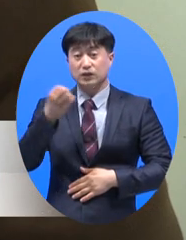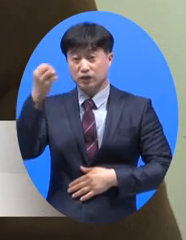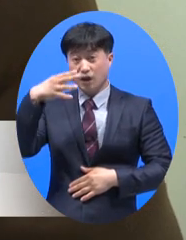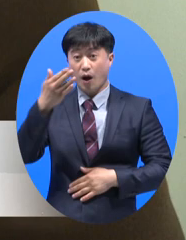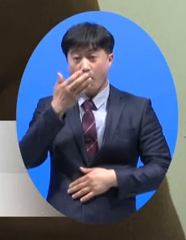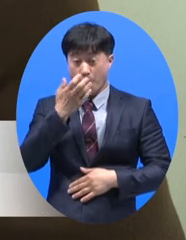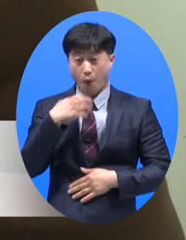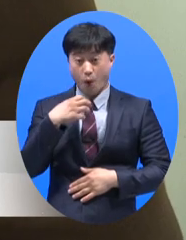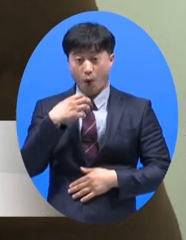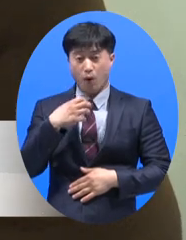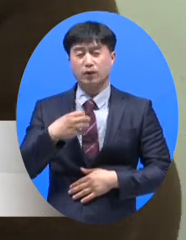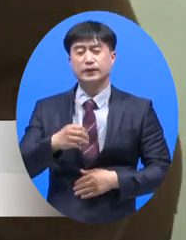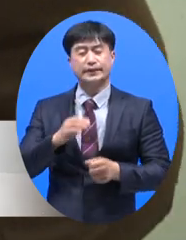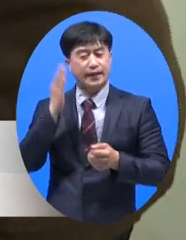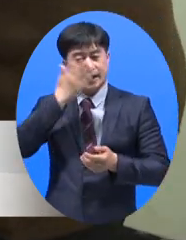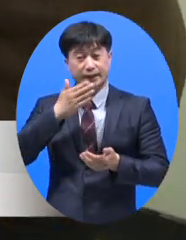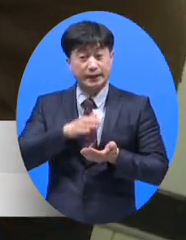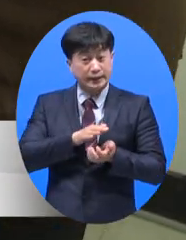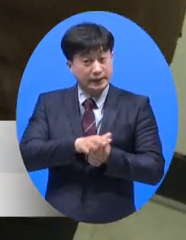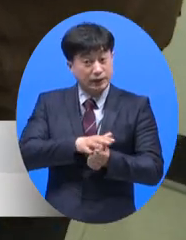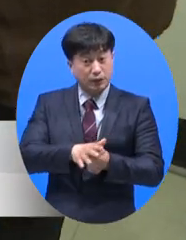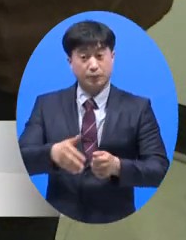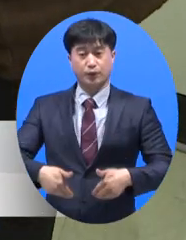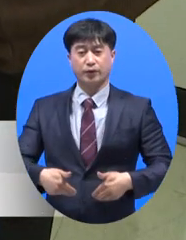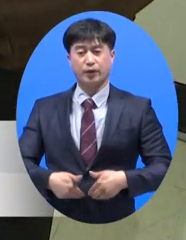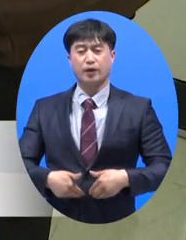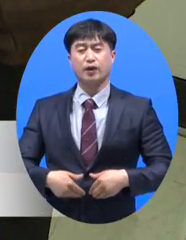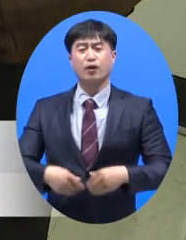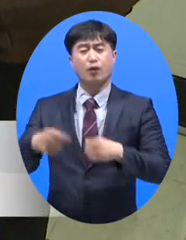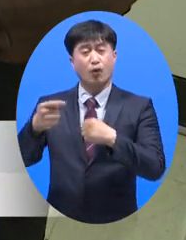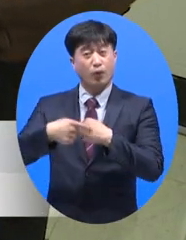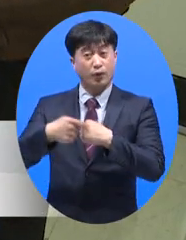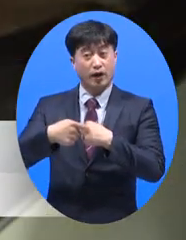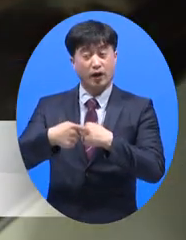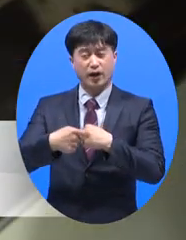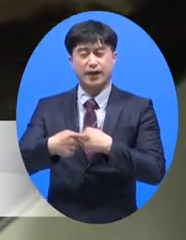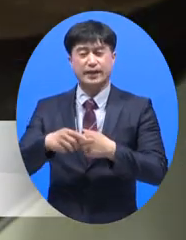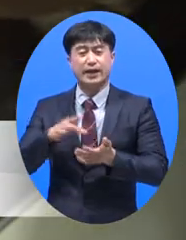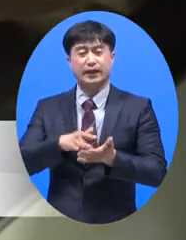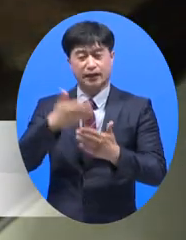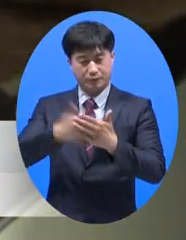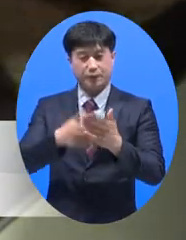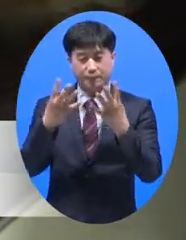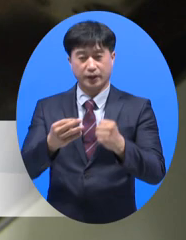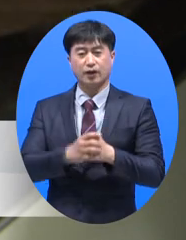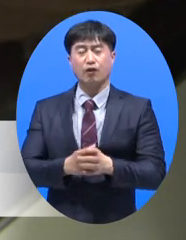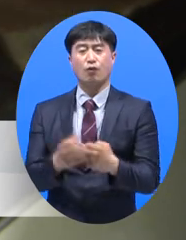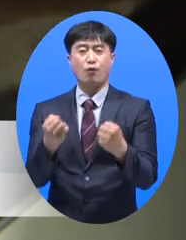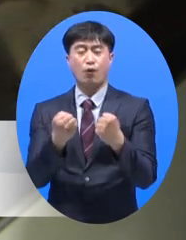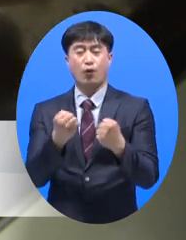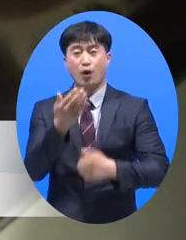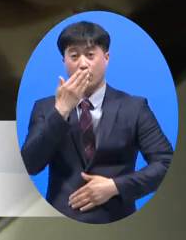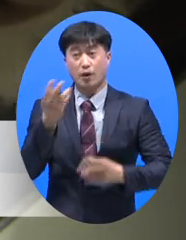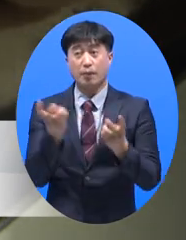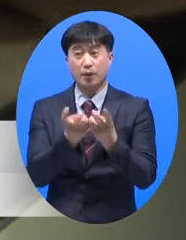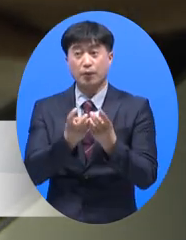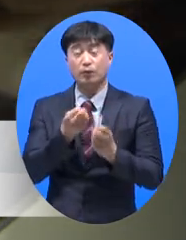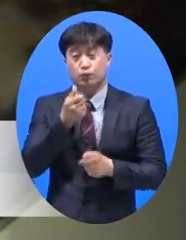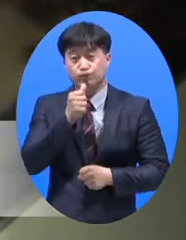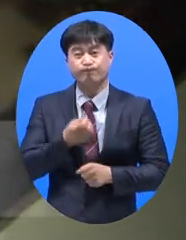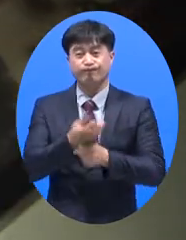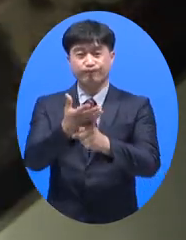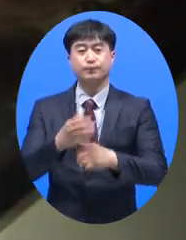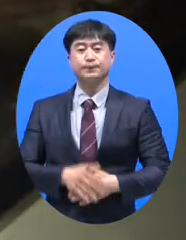꼭 잘 씻어 드셔야 합니다. 과육보다 껍질에 농약 잔류량이 특히 많다고 합니다. 건강하게 드시는